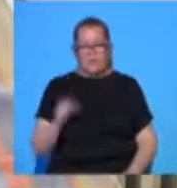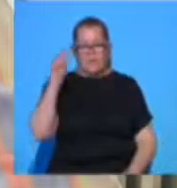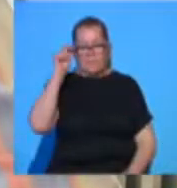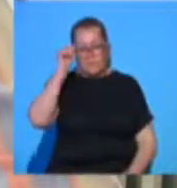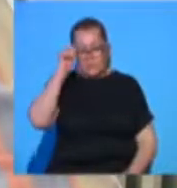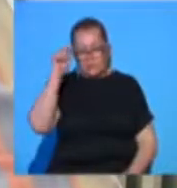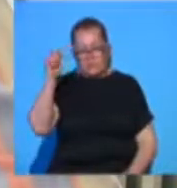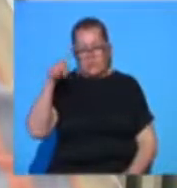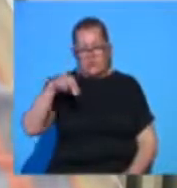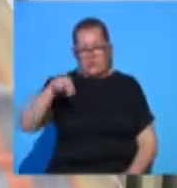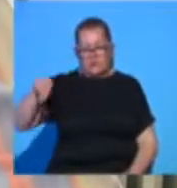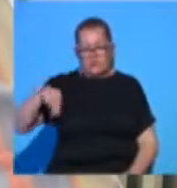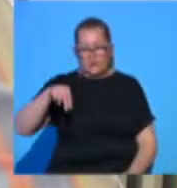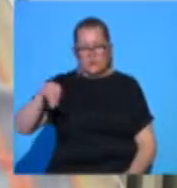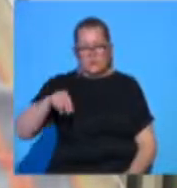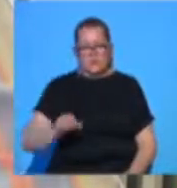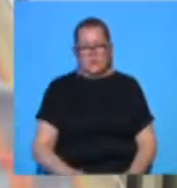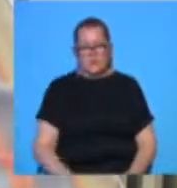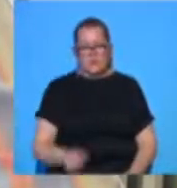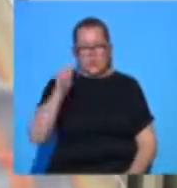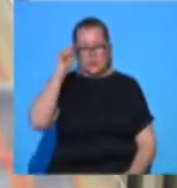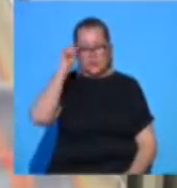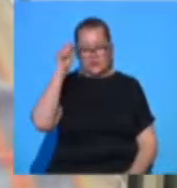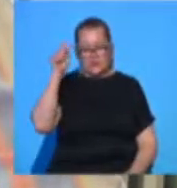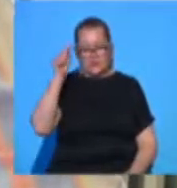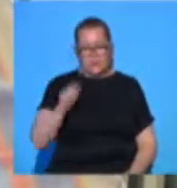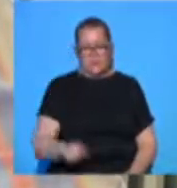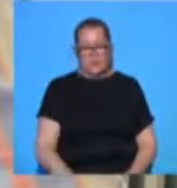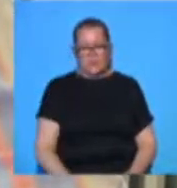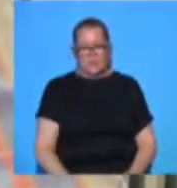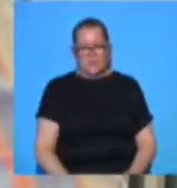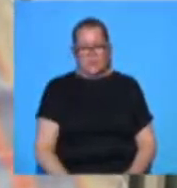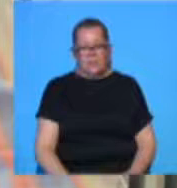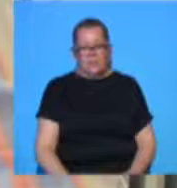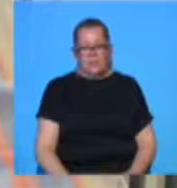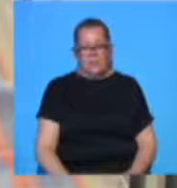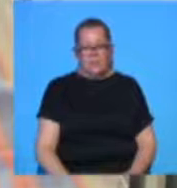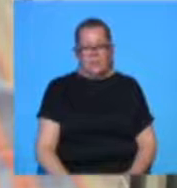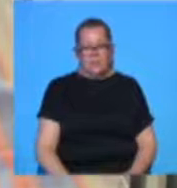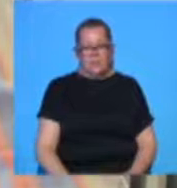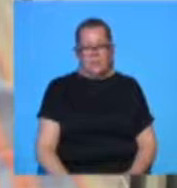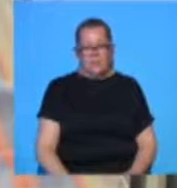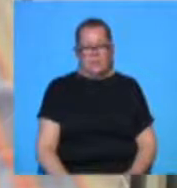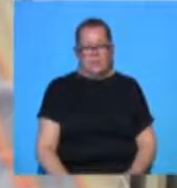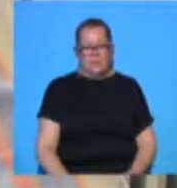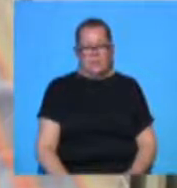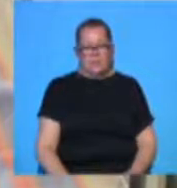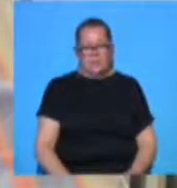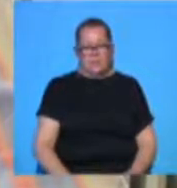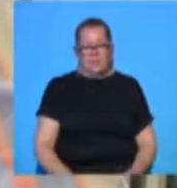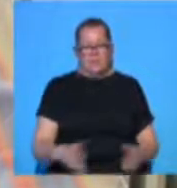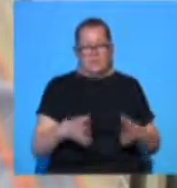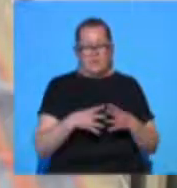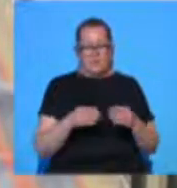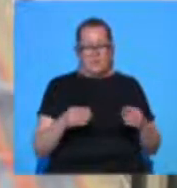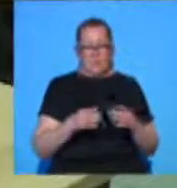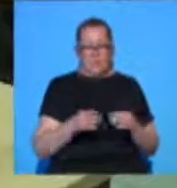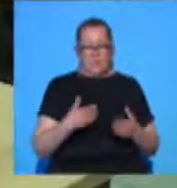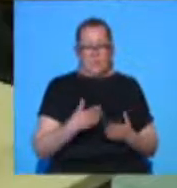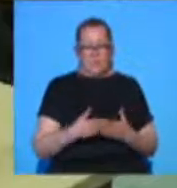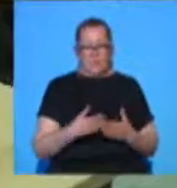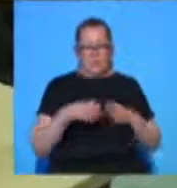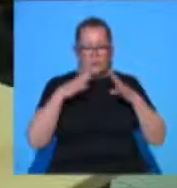cetățenii județelor, de la cetățenii din țara noastră pentru a prelungi această perioadă